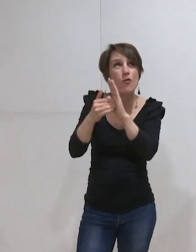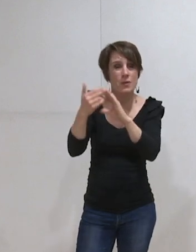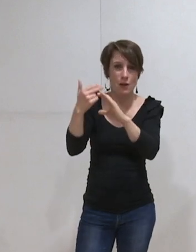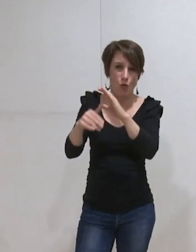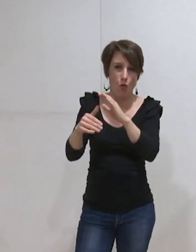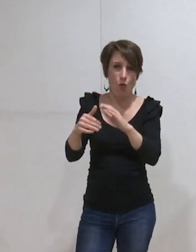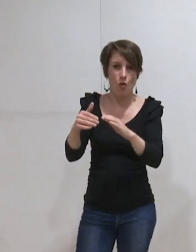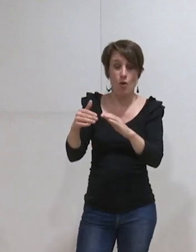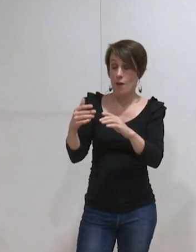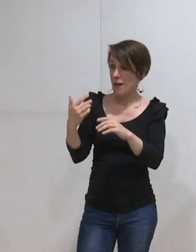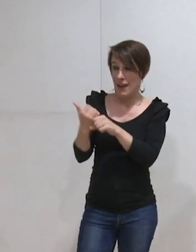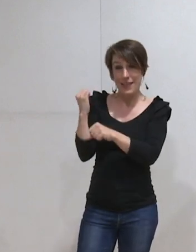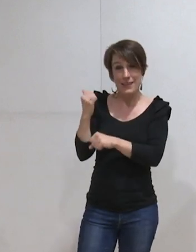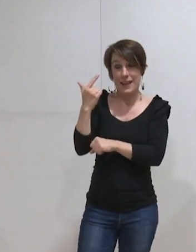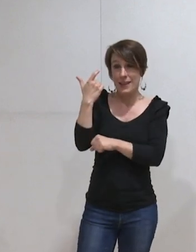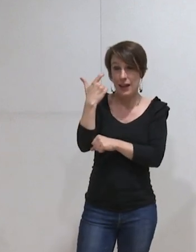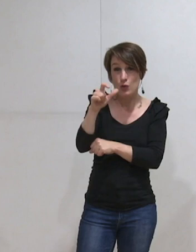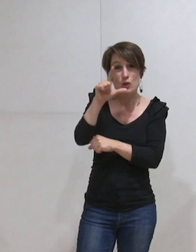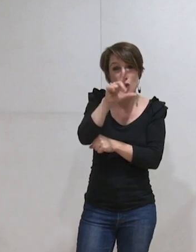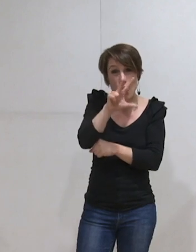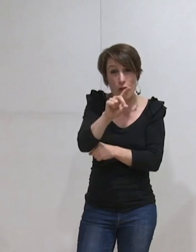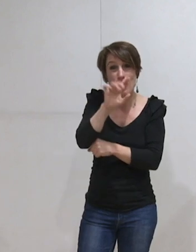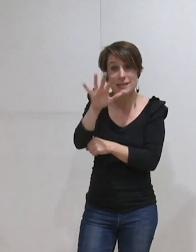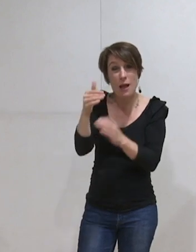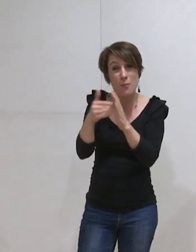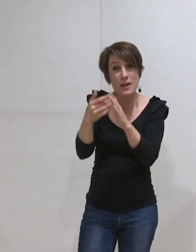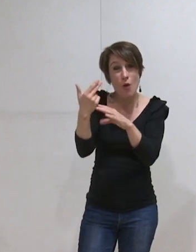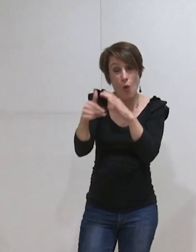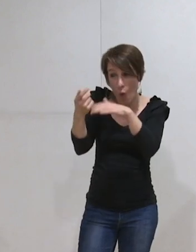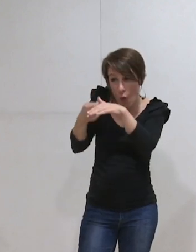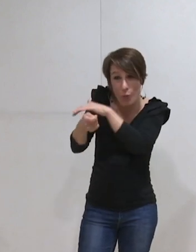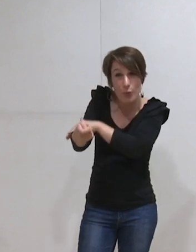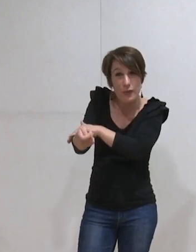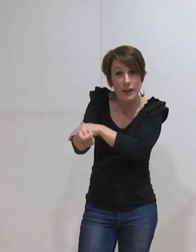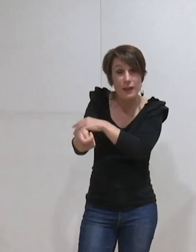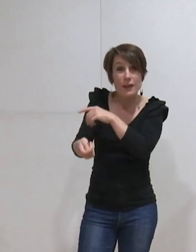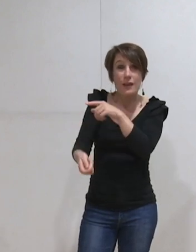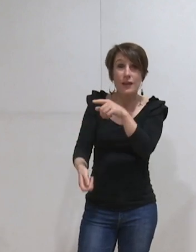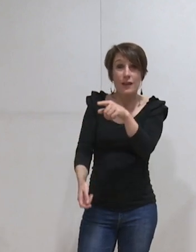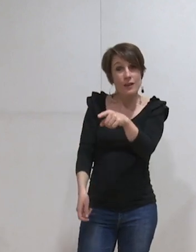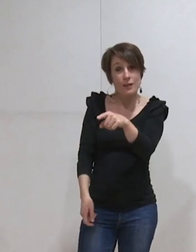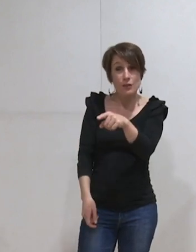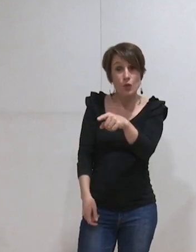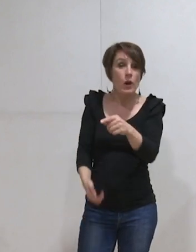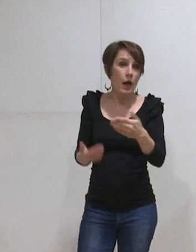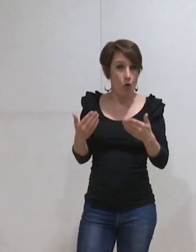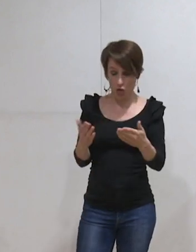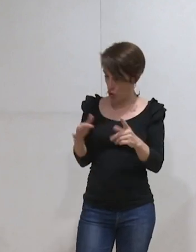2014 35000 à ce jour à ce jour il en aura il en a perçu